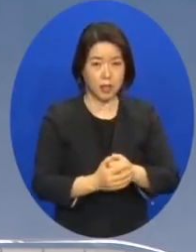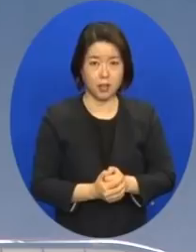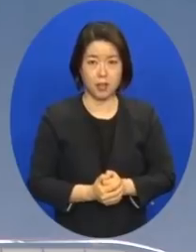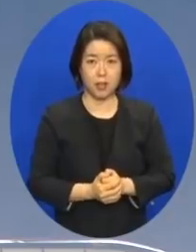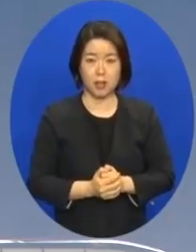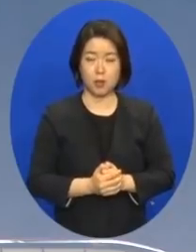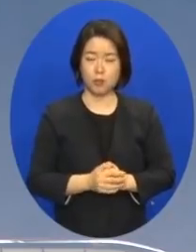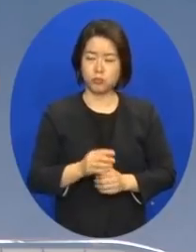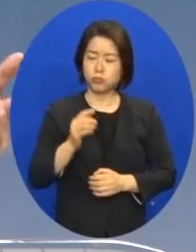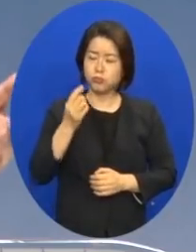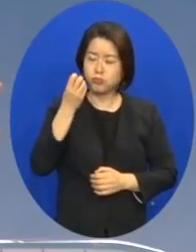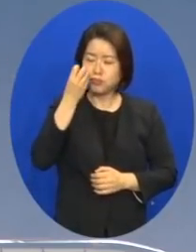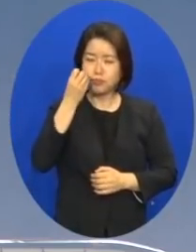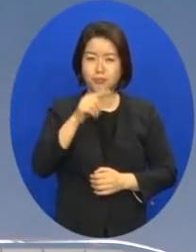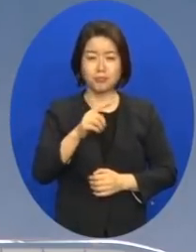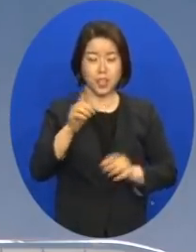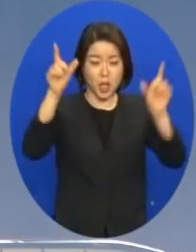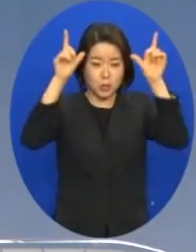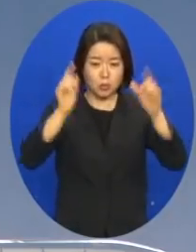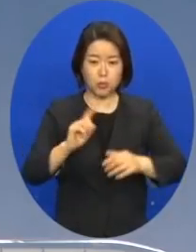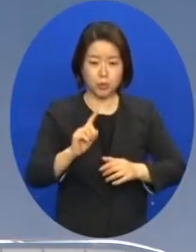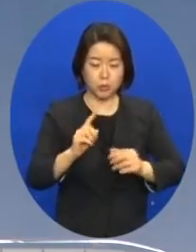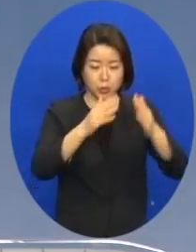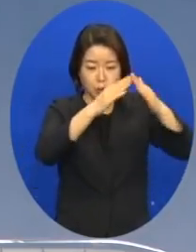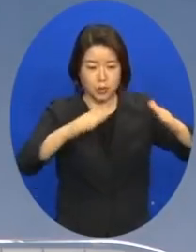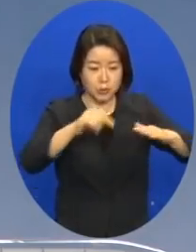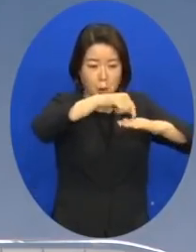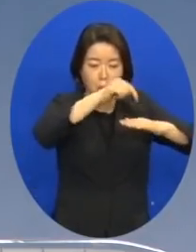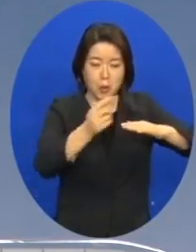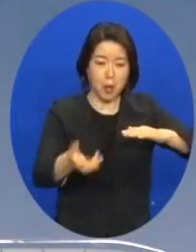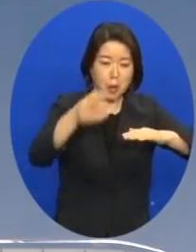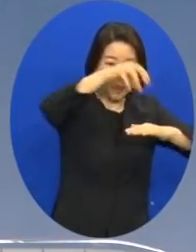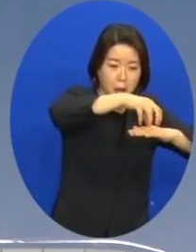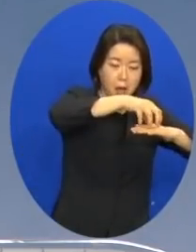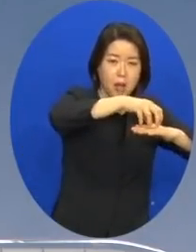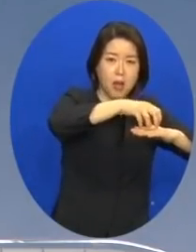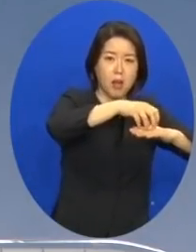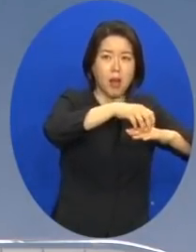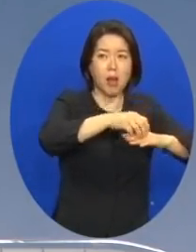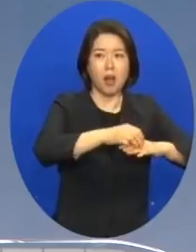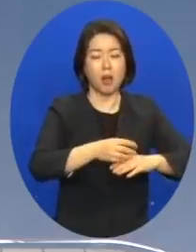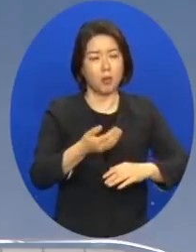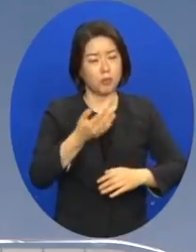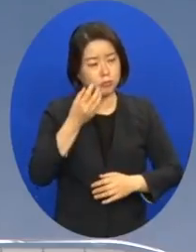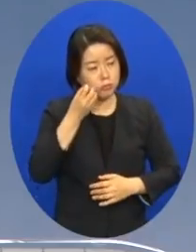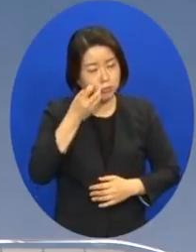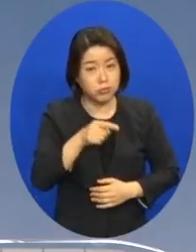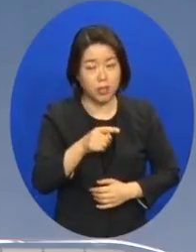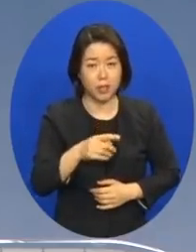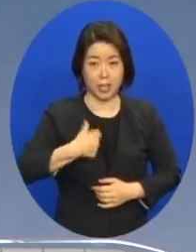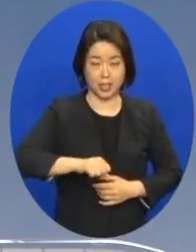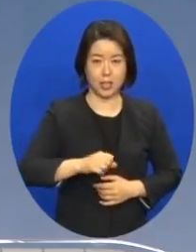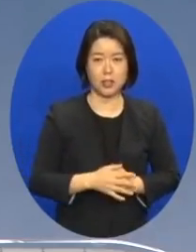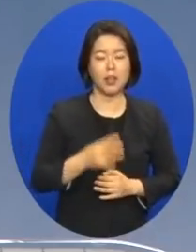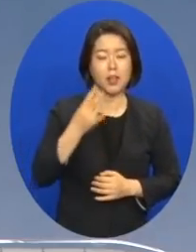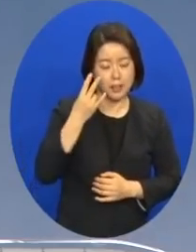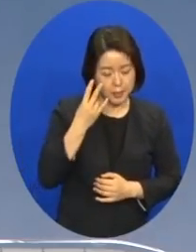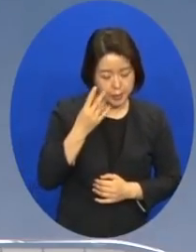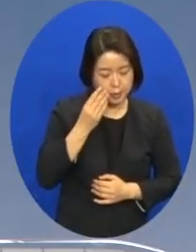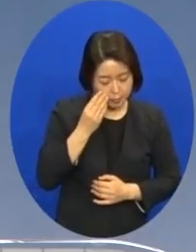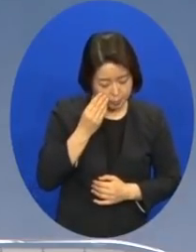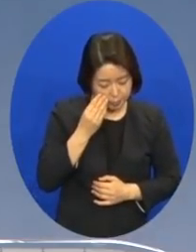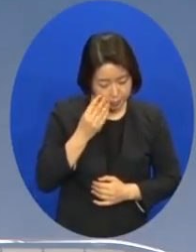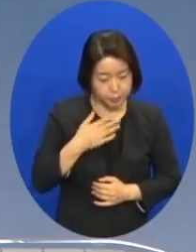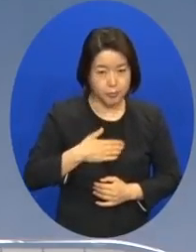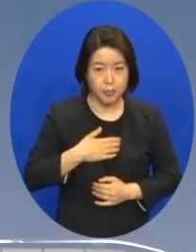아, 세상에 그 소를 어떻게 초가 지붕 위에 올려놓습니까? 그런데 이 아들이, 예, 알겠습니다. 그러고는 사다리를